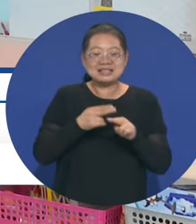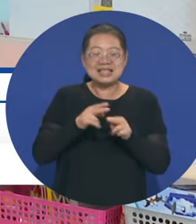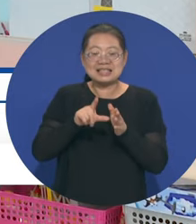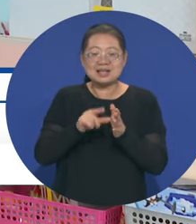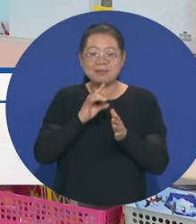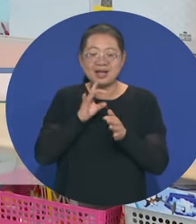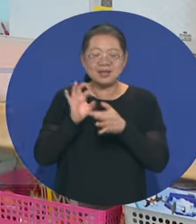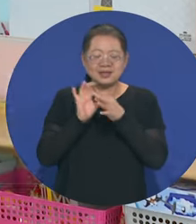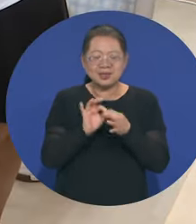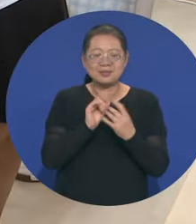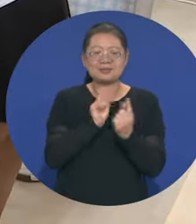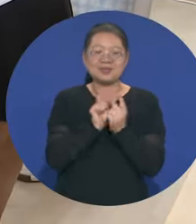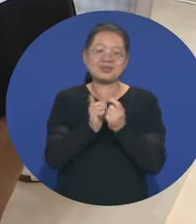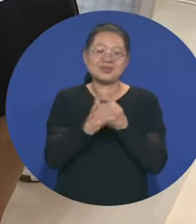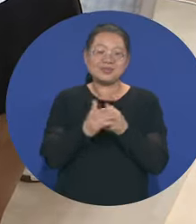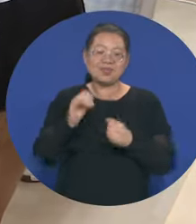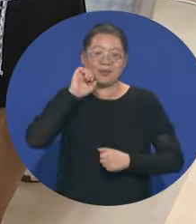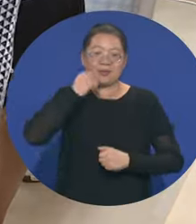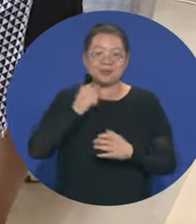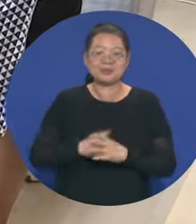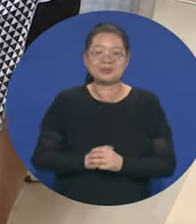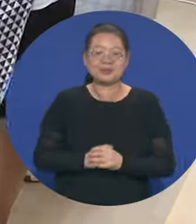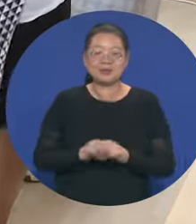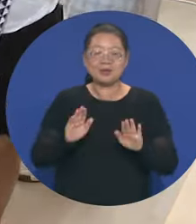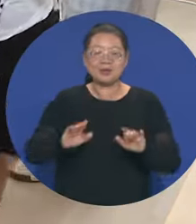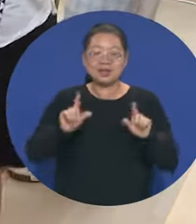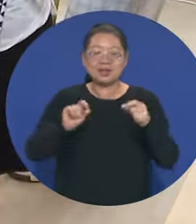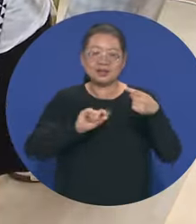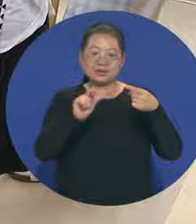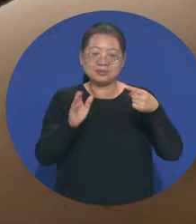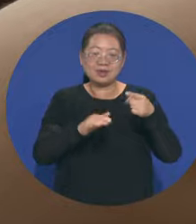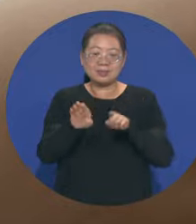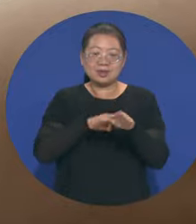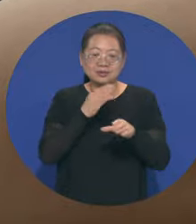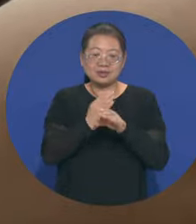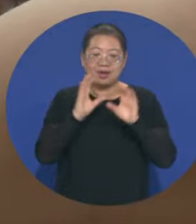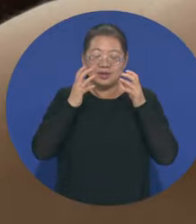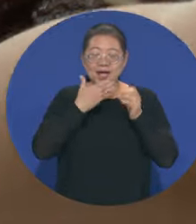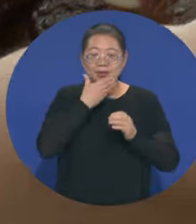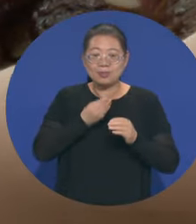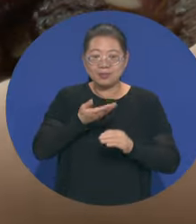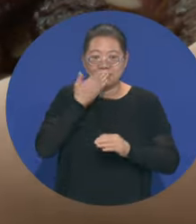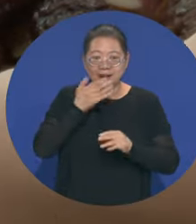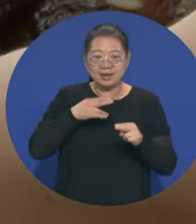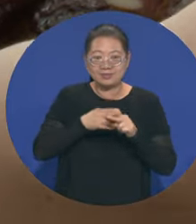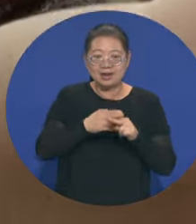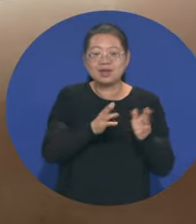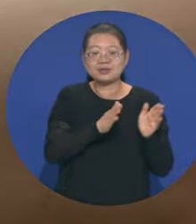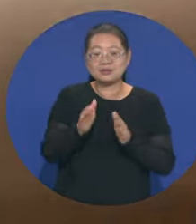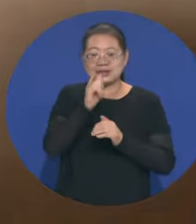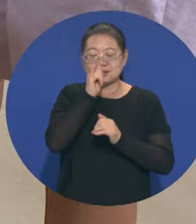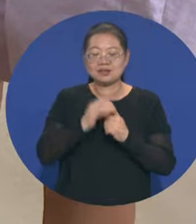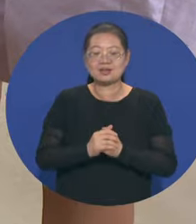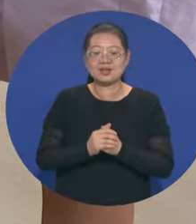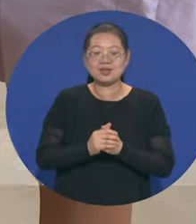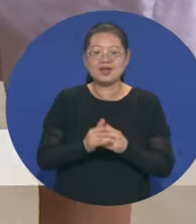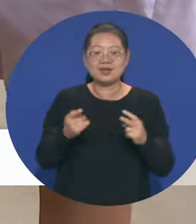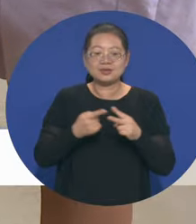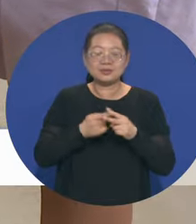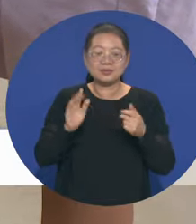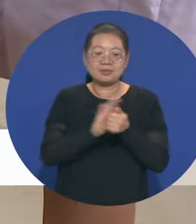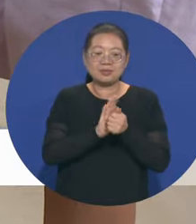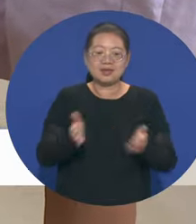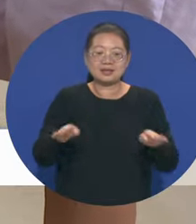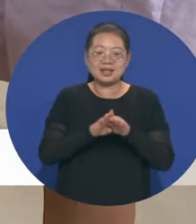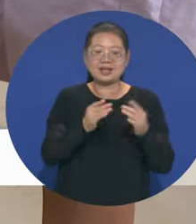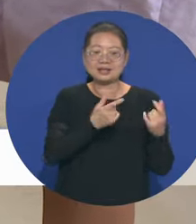돌아서면 밥 시간이라서. 이에 경기도는 올해 1월부터 방학 중 어린이 행복밥상을 시행하고 있습니다. 초등